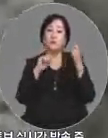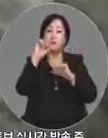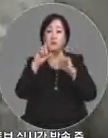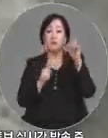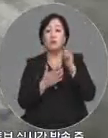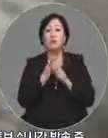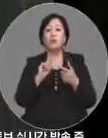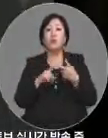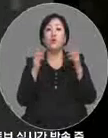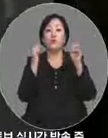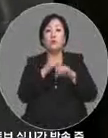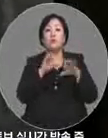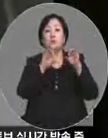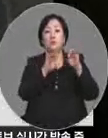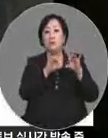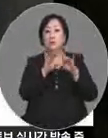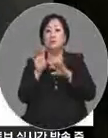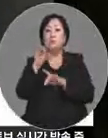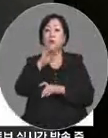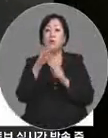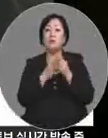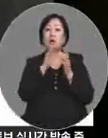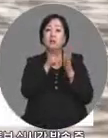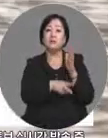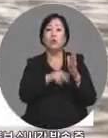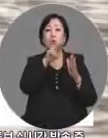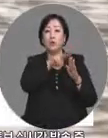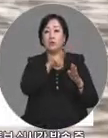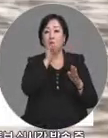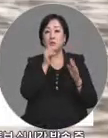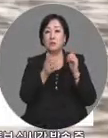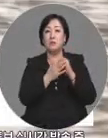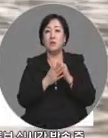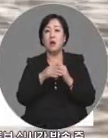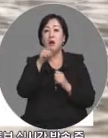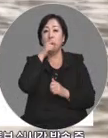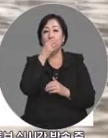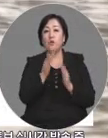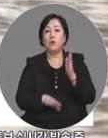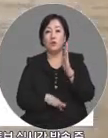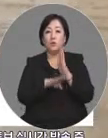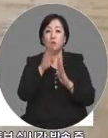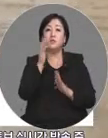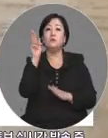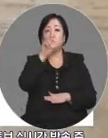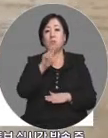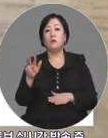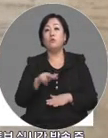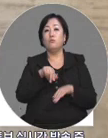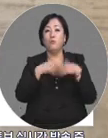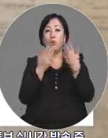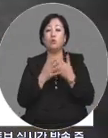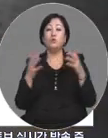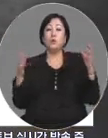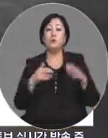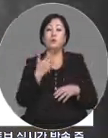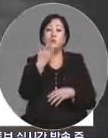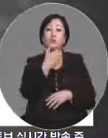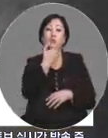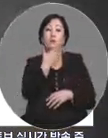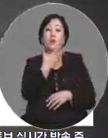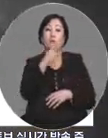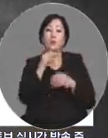무너진 전신주 철로 위에 주저 앉은 사람들 침수된 도심이 전국적으로 98 만명의 이 재밍 과